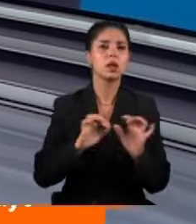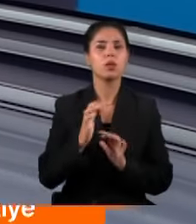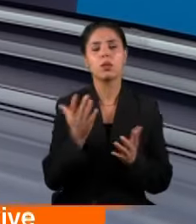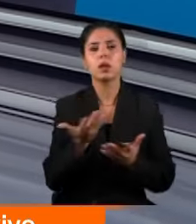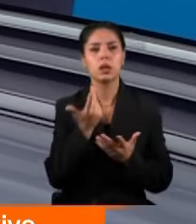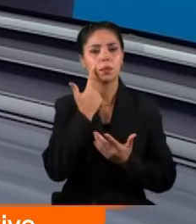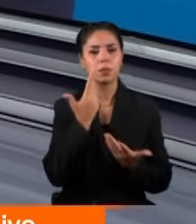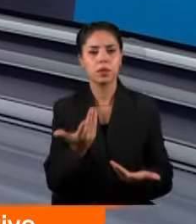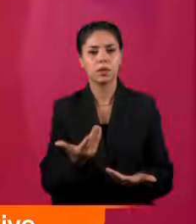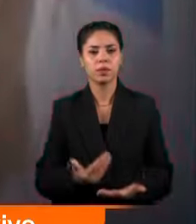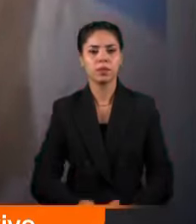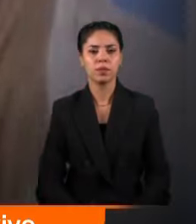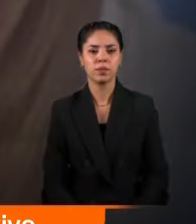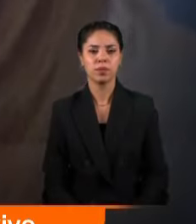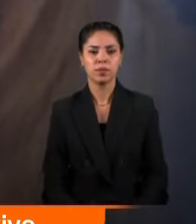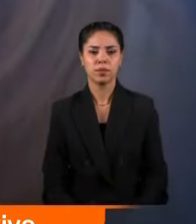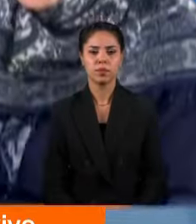savundu.